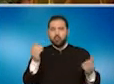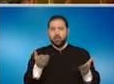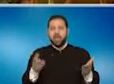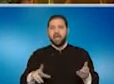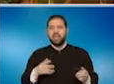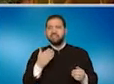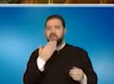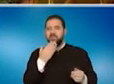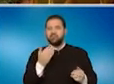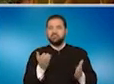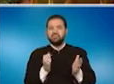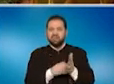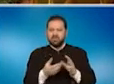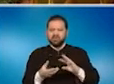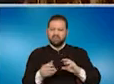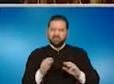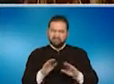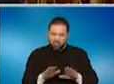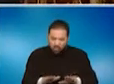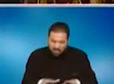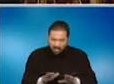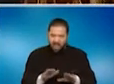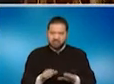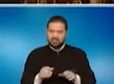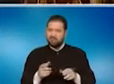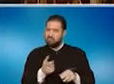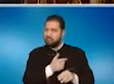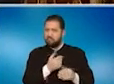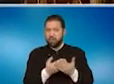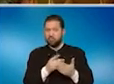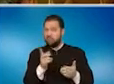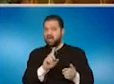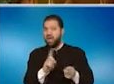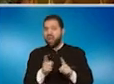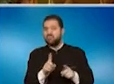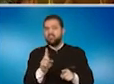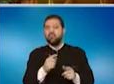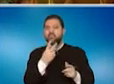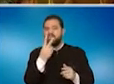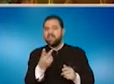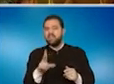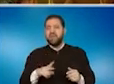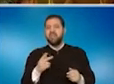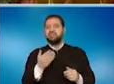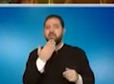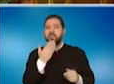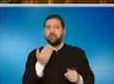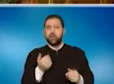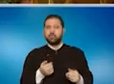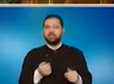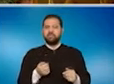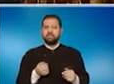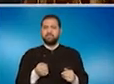recunoaște păcătoșenie, trebuie să se umilească. Pentru că altcumva nu se vede că e păcătos. Plasându-se deasupra propriului păcat, nu-l